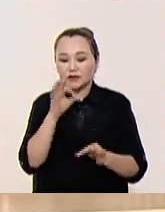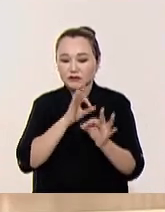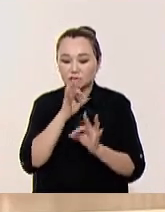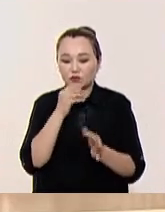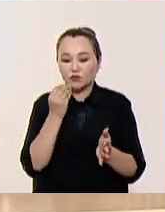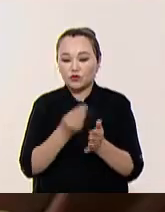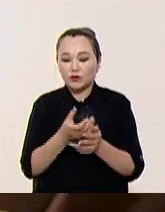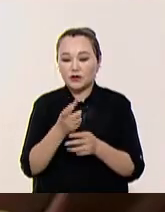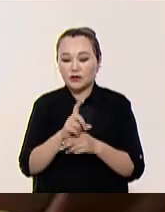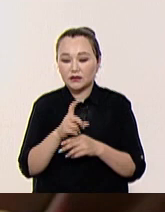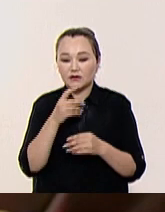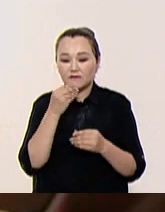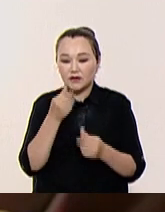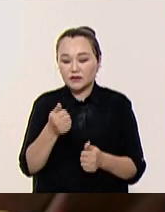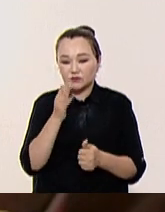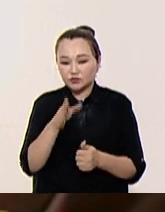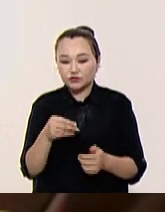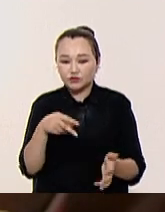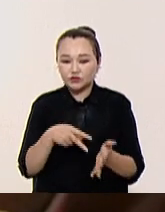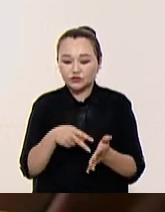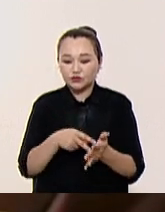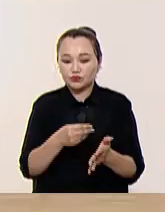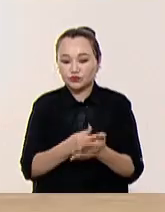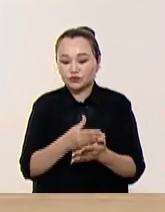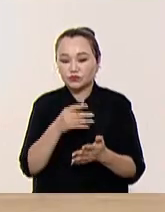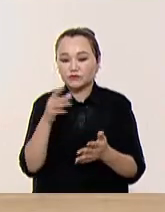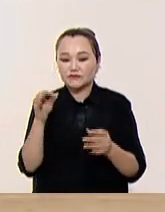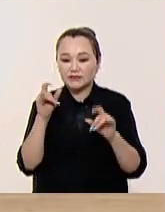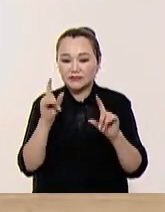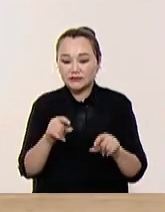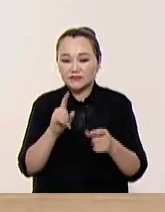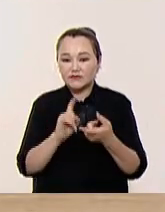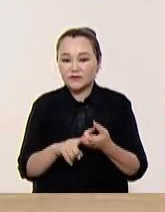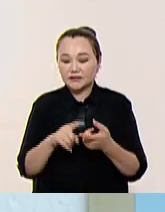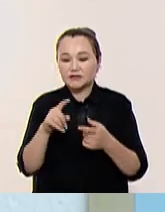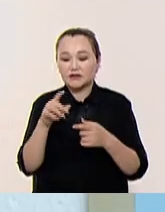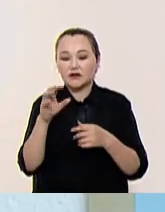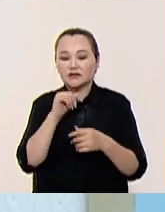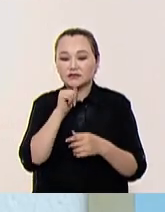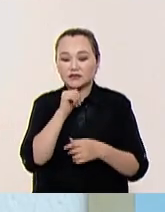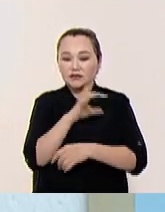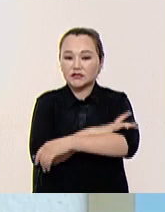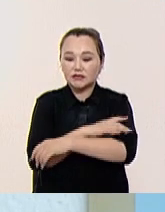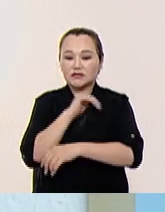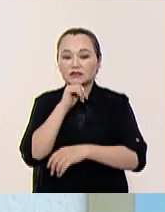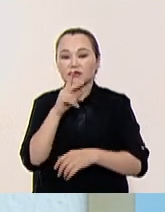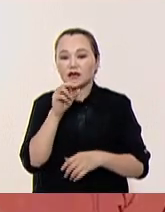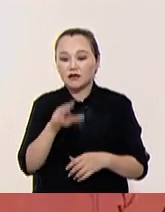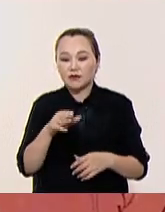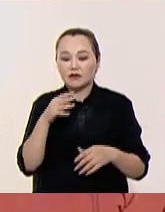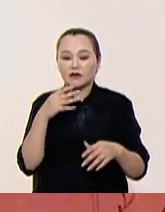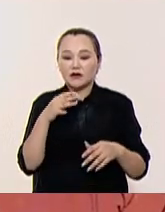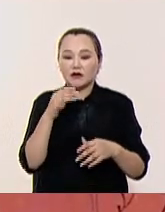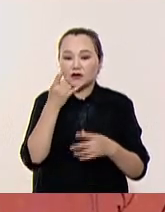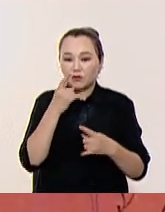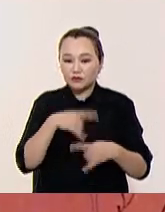қымбат, ал ол бағаға әсер етпей қоймайды деп отыр. Талам сапасының төмендеуіне байланысты қазір қоғамда қан қысымы, қант диабеті, белсіздік пен